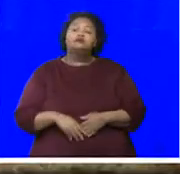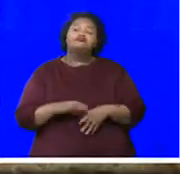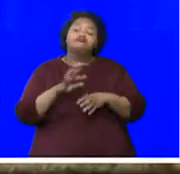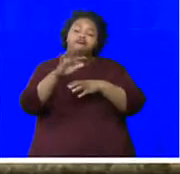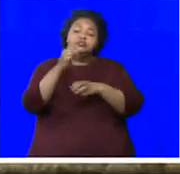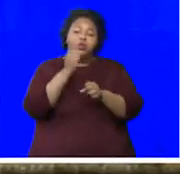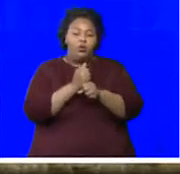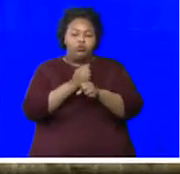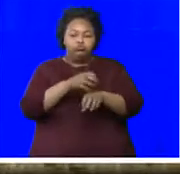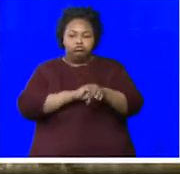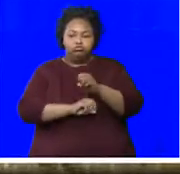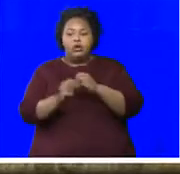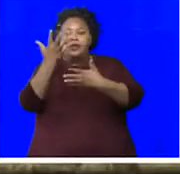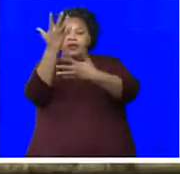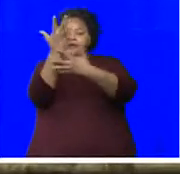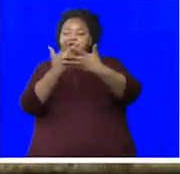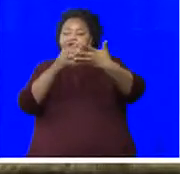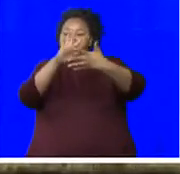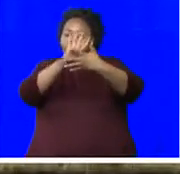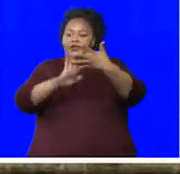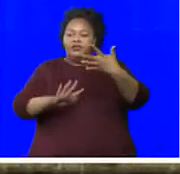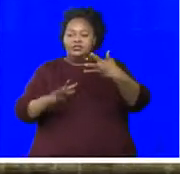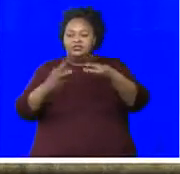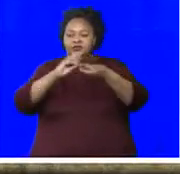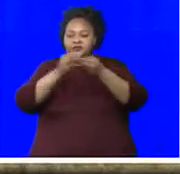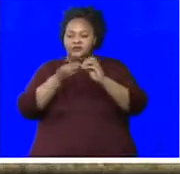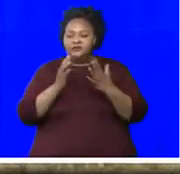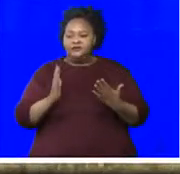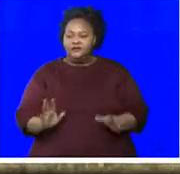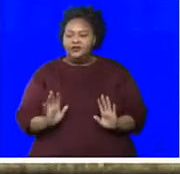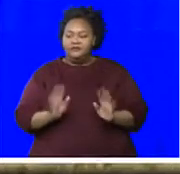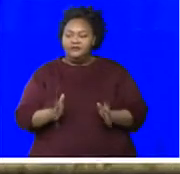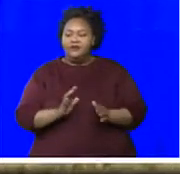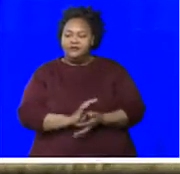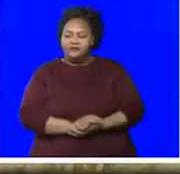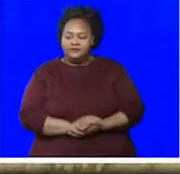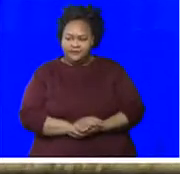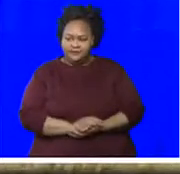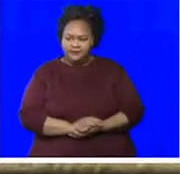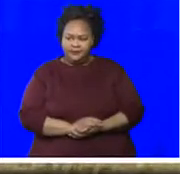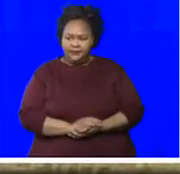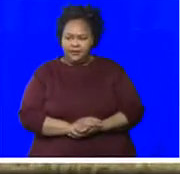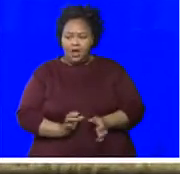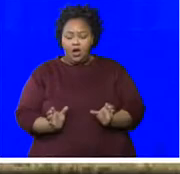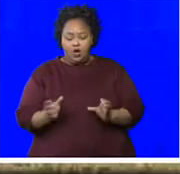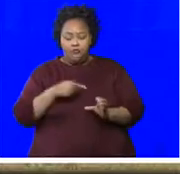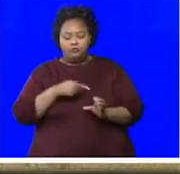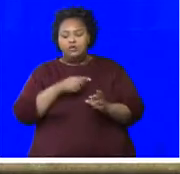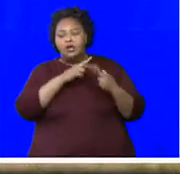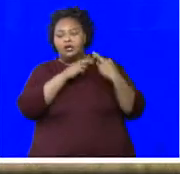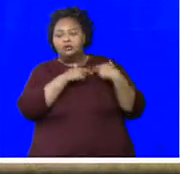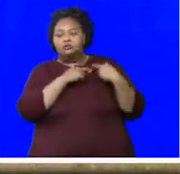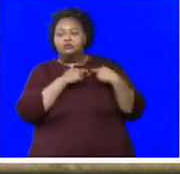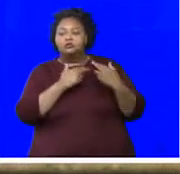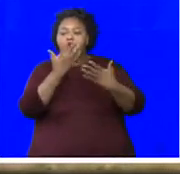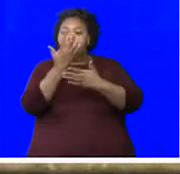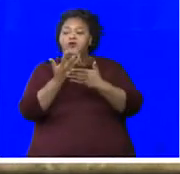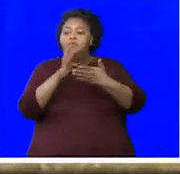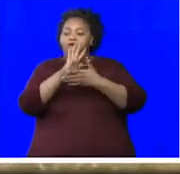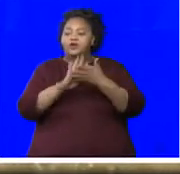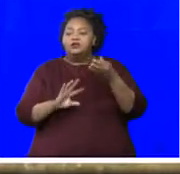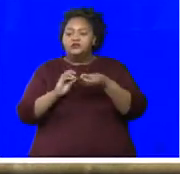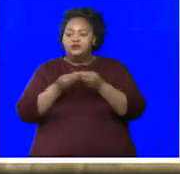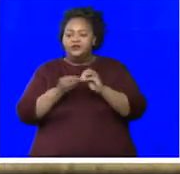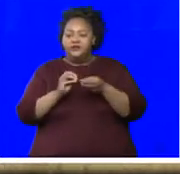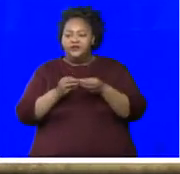fenisi sidlalo welikomiti lelibukwe kulungiswa kwalo fenisi wekuvikela imfuyo kuya emgwaqweni impostoli ndwandwe yothi